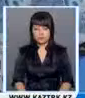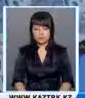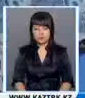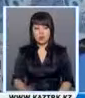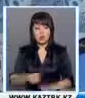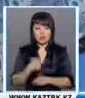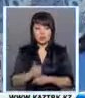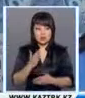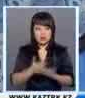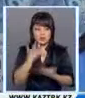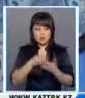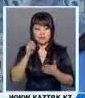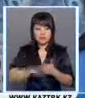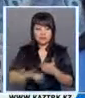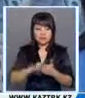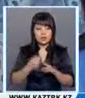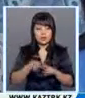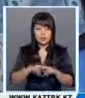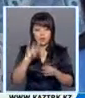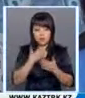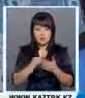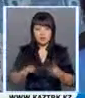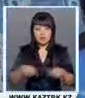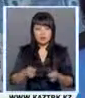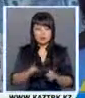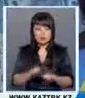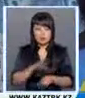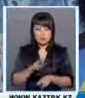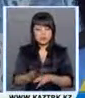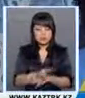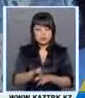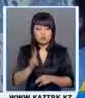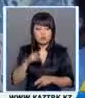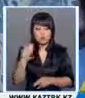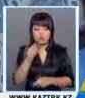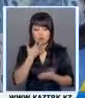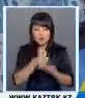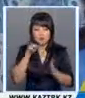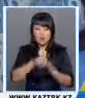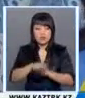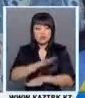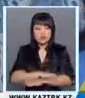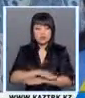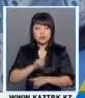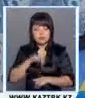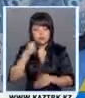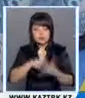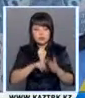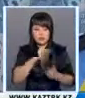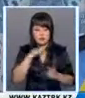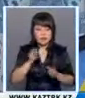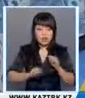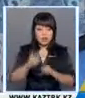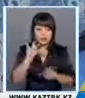Основной причиной данного факта. Олар түзету мекемесінің заңмен белгіленген ішкі тәртібіне көнгісі келмей,